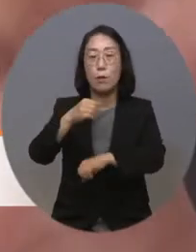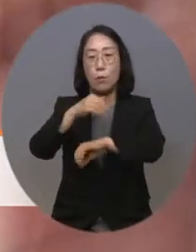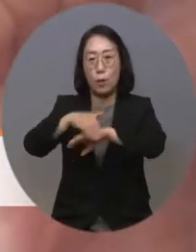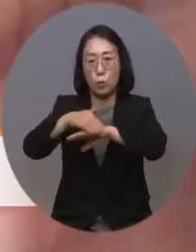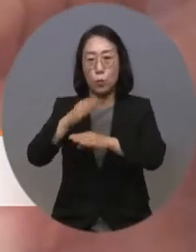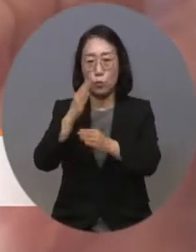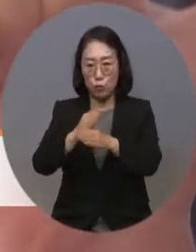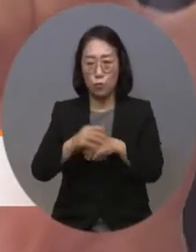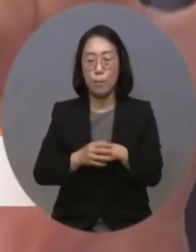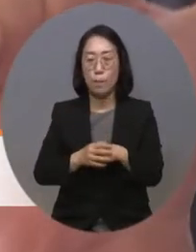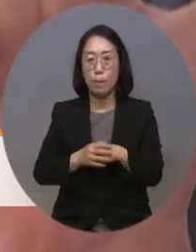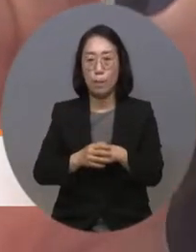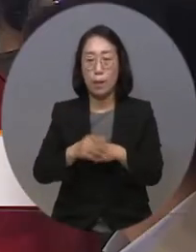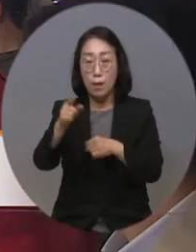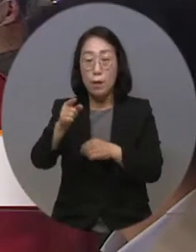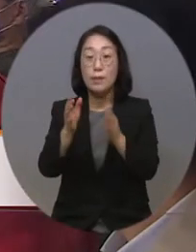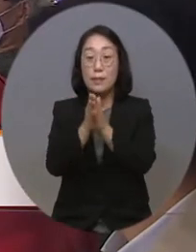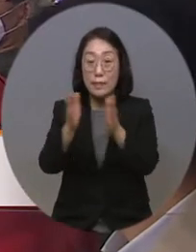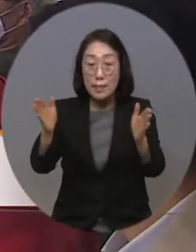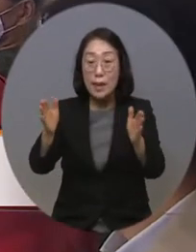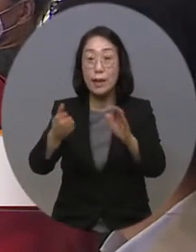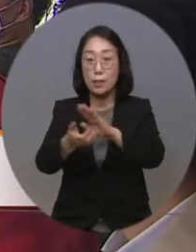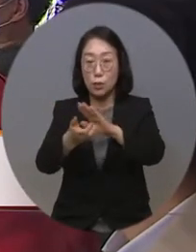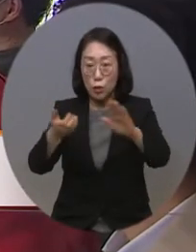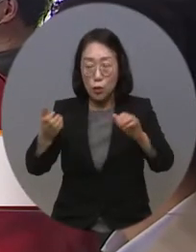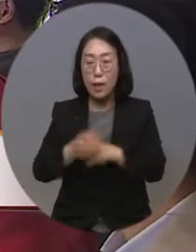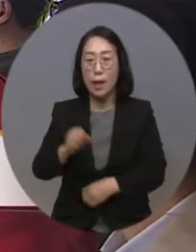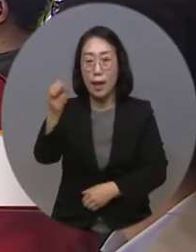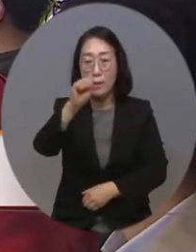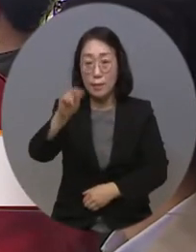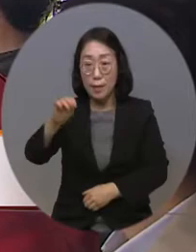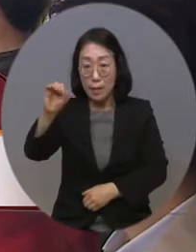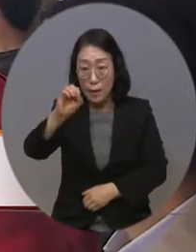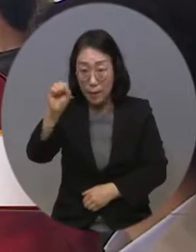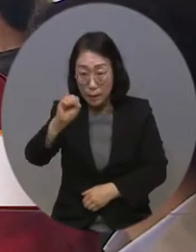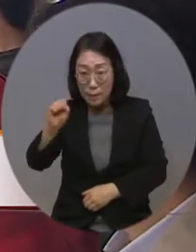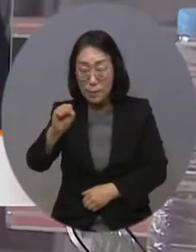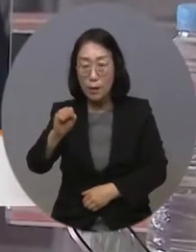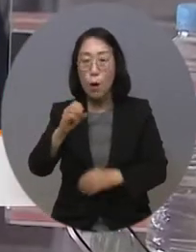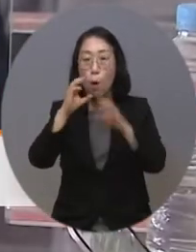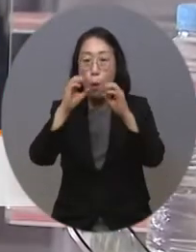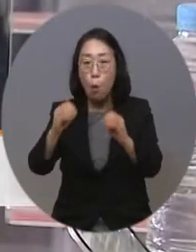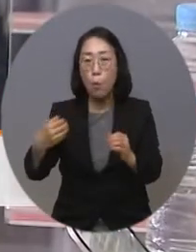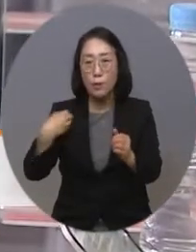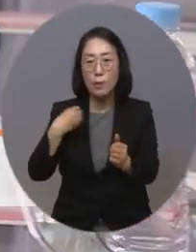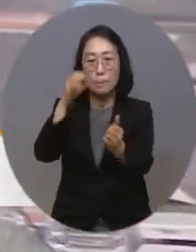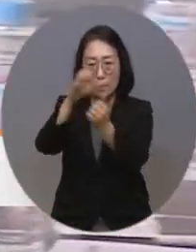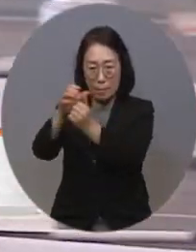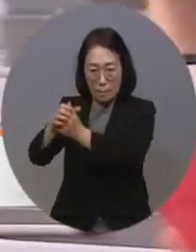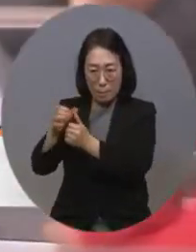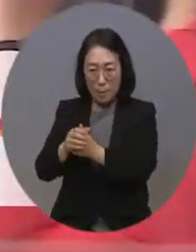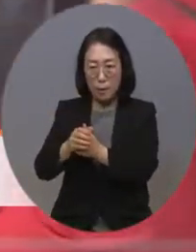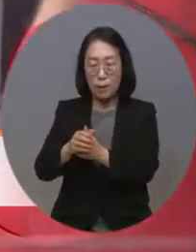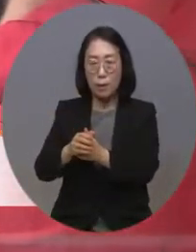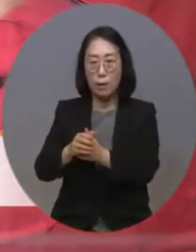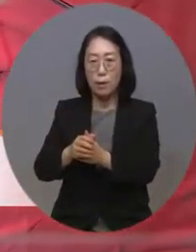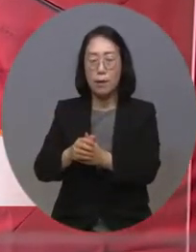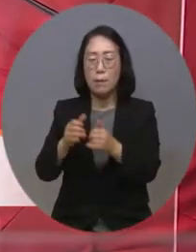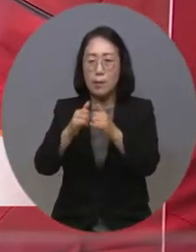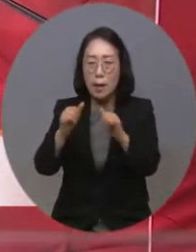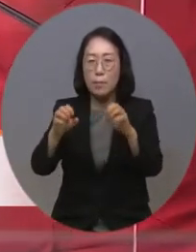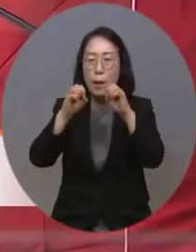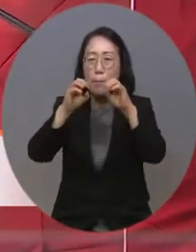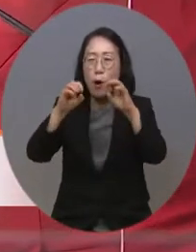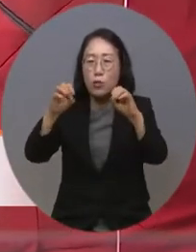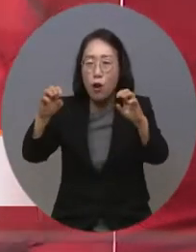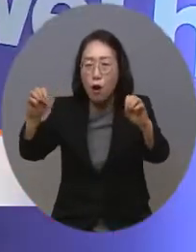대한장애인체육회는 본격적인 캠페인 시작에 앞서 소셜미디어 홍보대사를 위촉하며 전 국민의 SNS 홍보 참여를